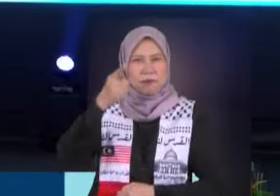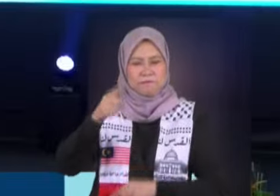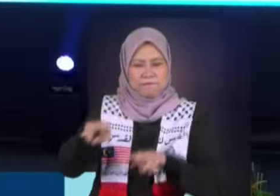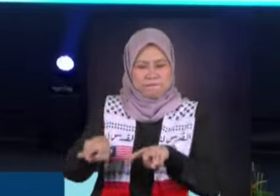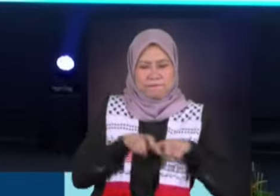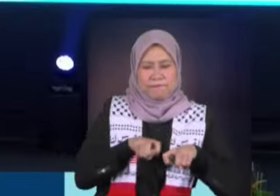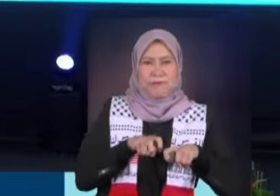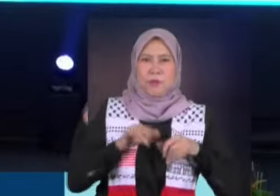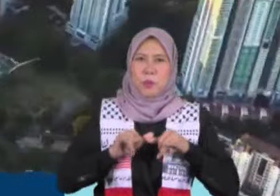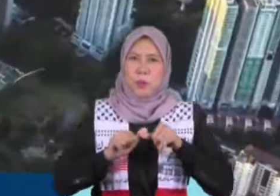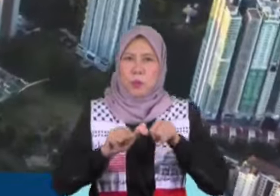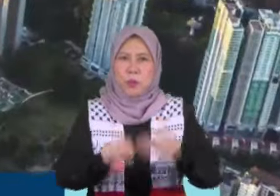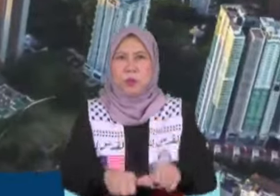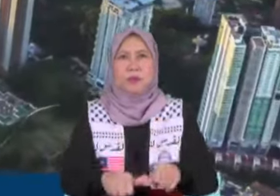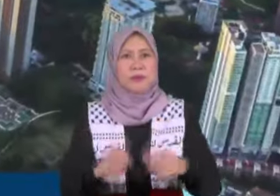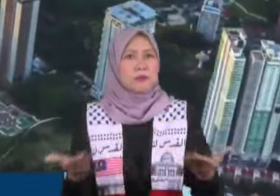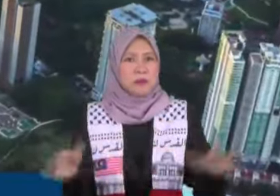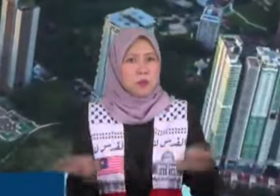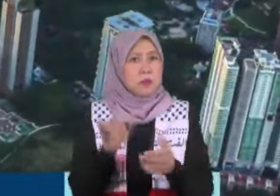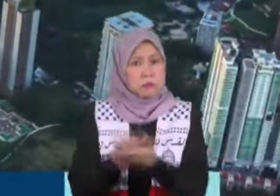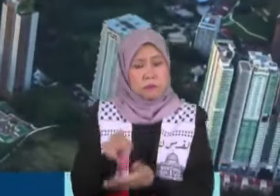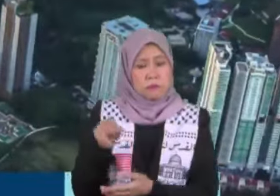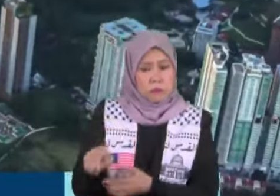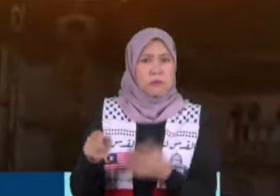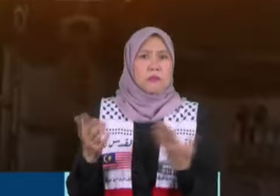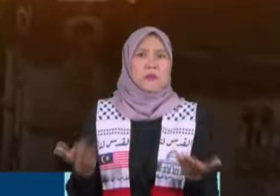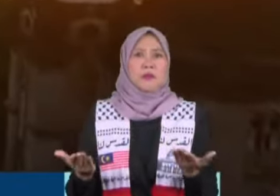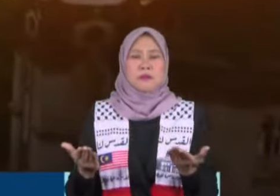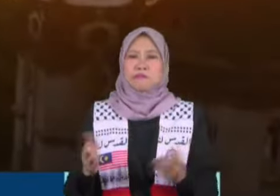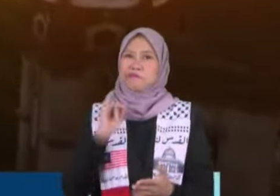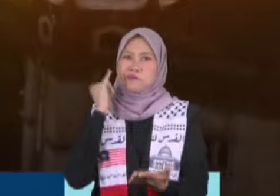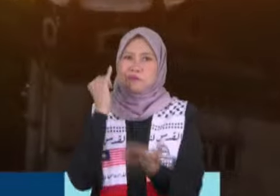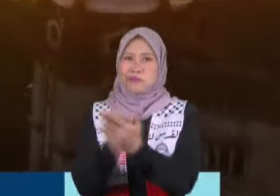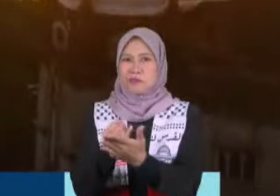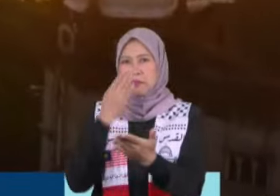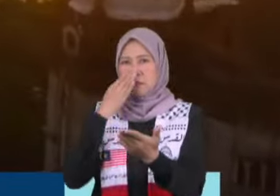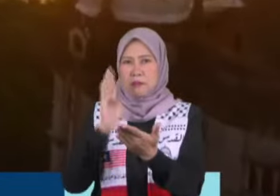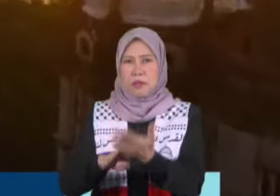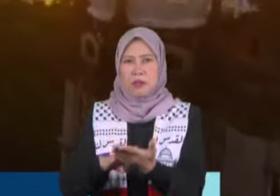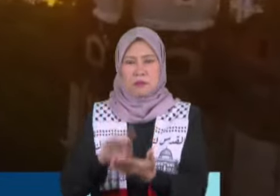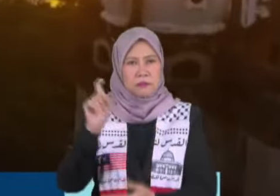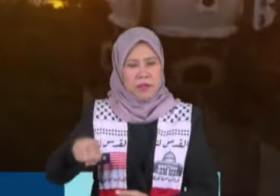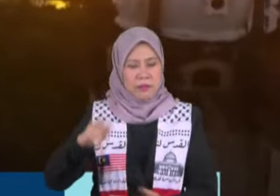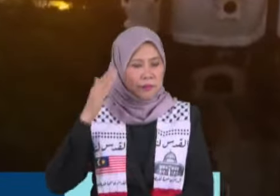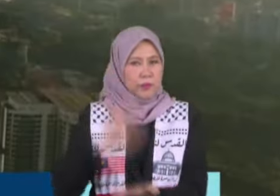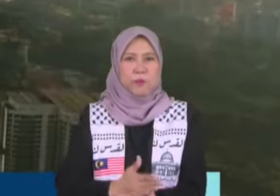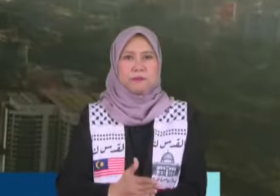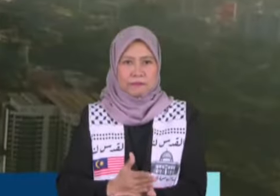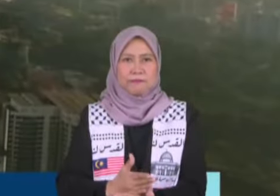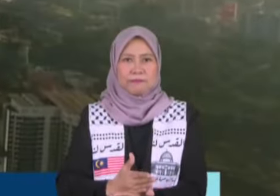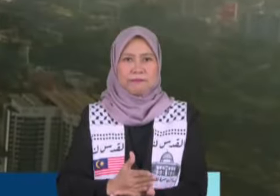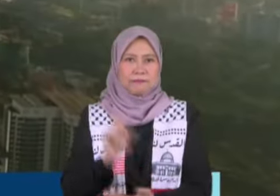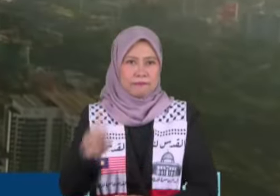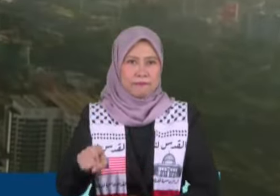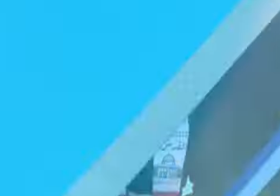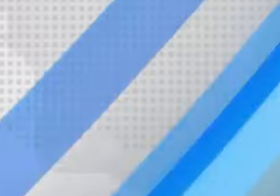secara berterusan. Malah perbuatan tersebut yang disifatkan sebagai satu pengkhianatan dan harus dihapuskan sama sekali.